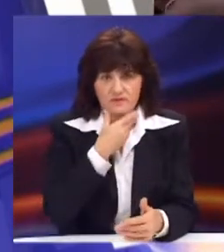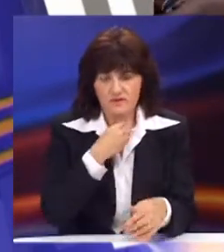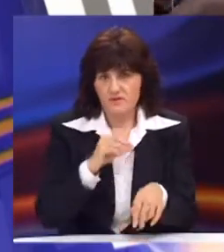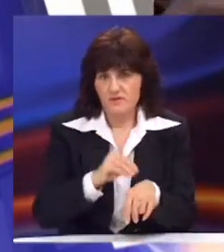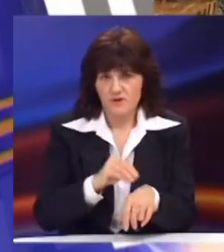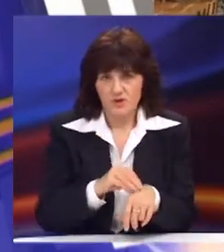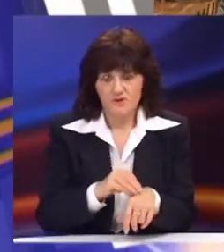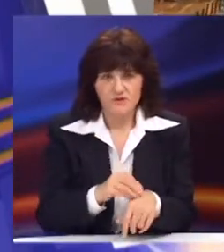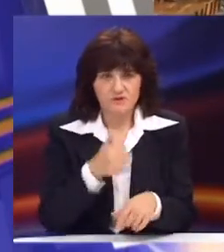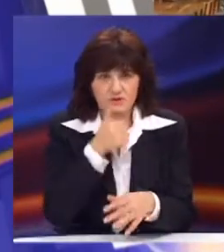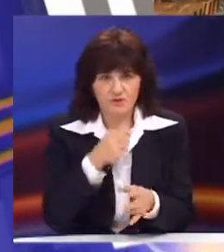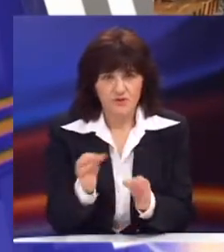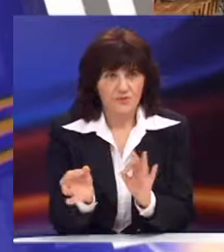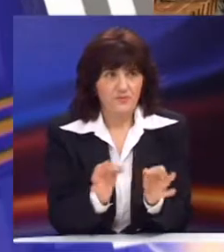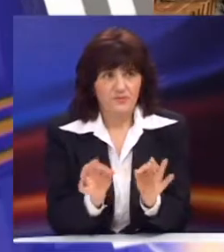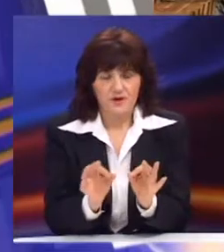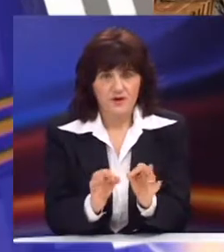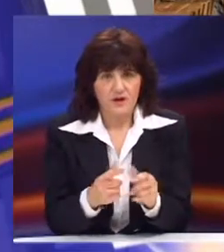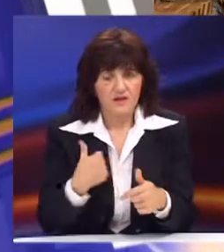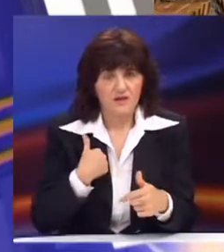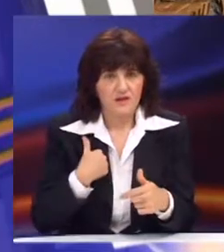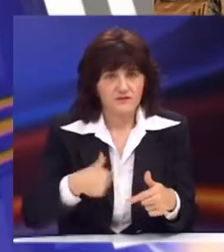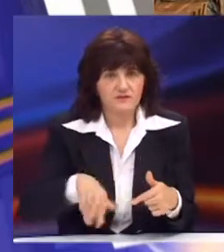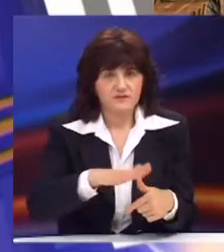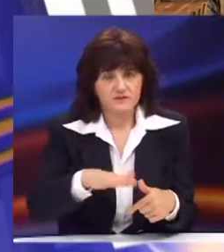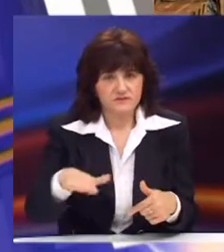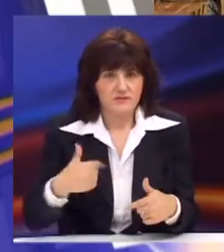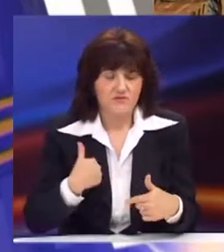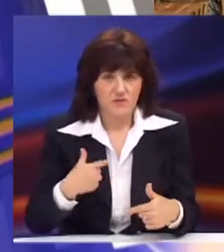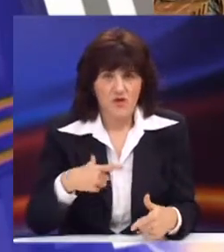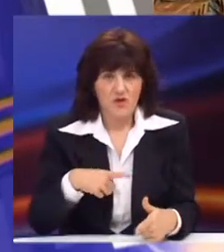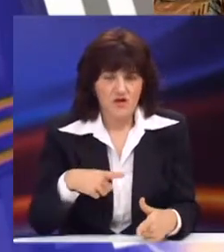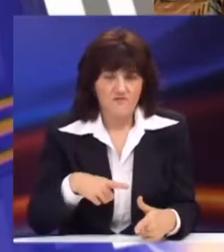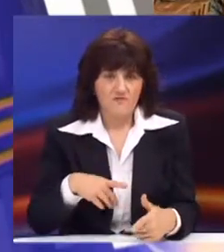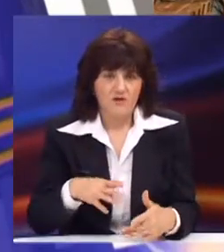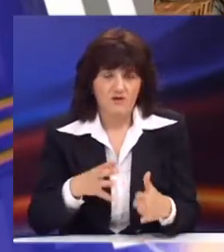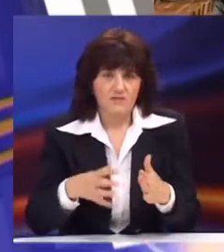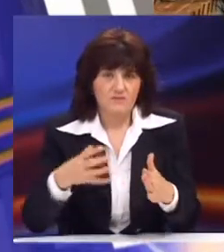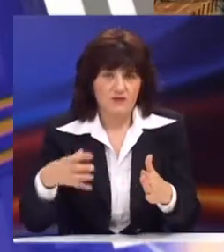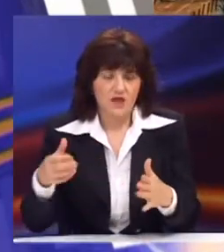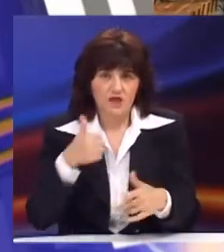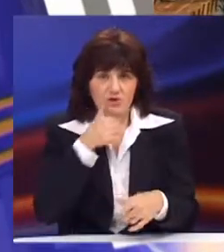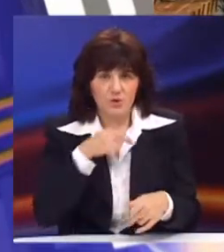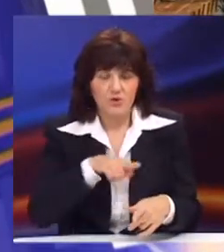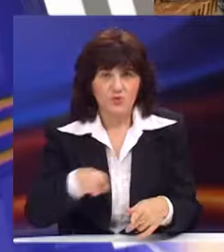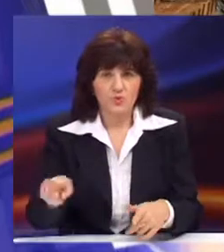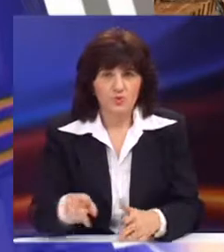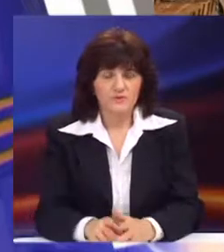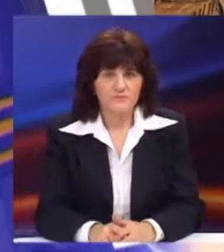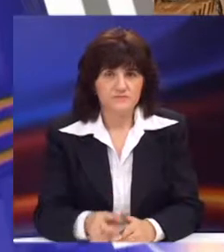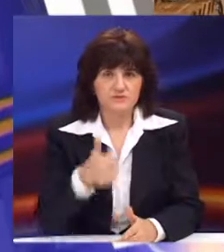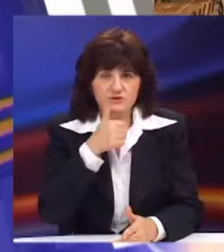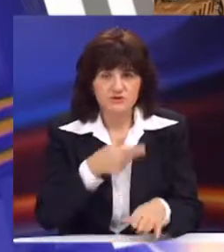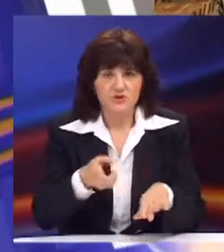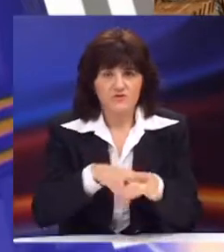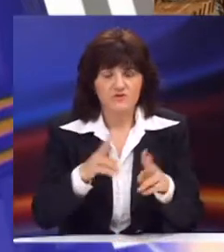osjećamo uz ovakvu lepu prirodu što su nam priredili ovi naši unuci i voleo bi da se to oduži što duže,